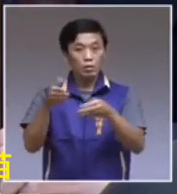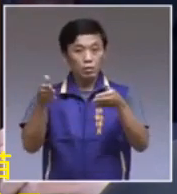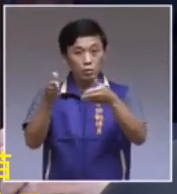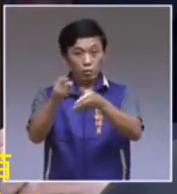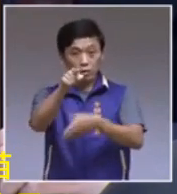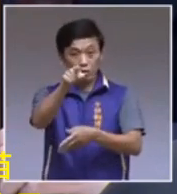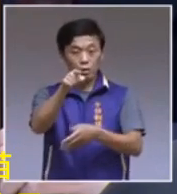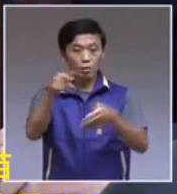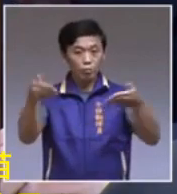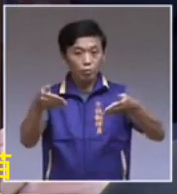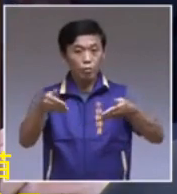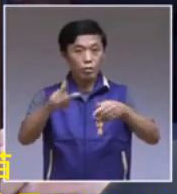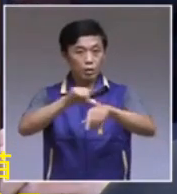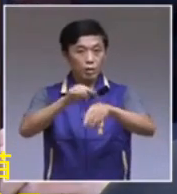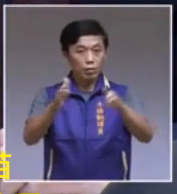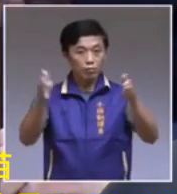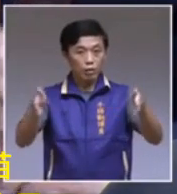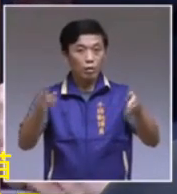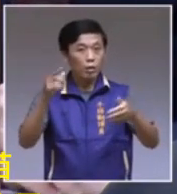间隔